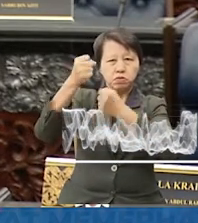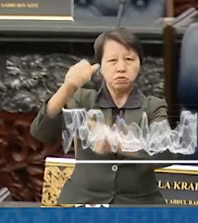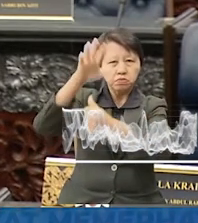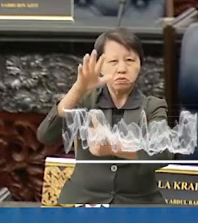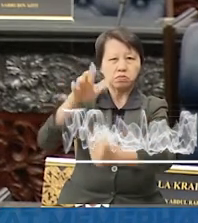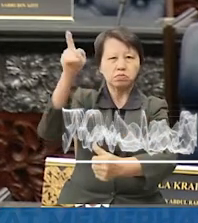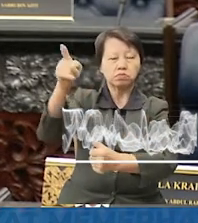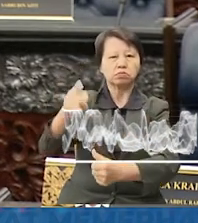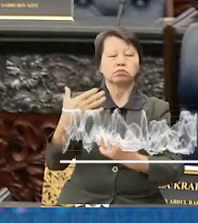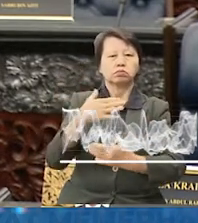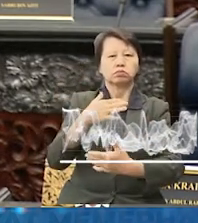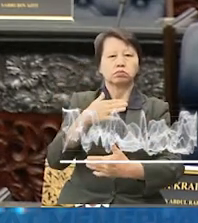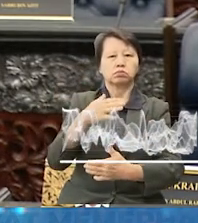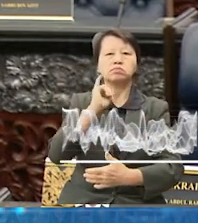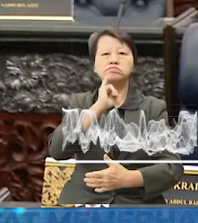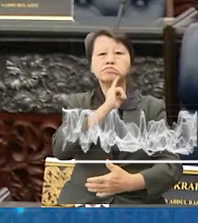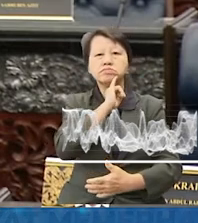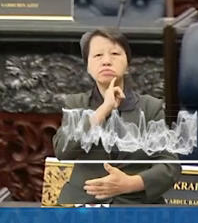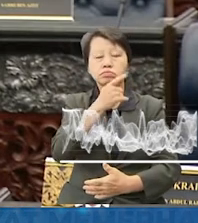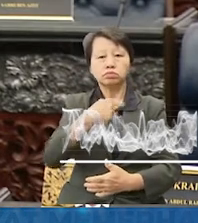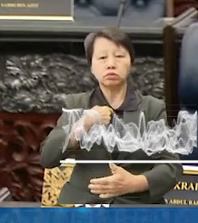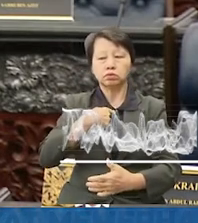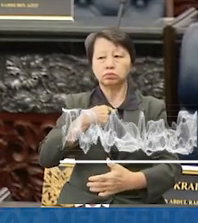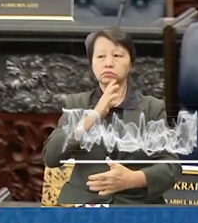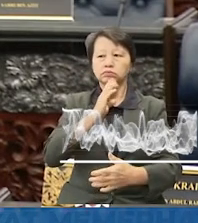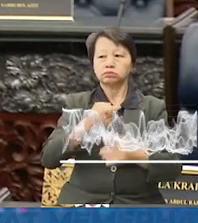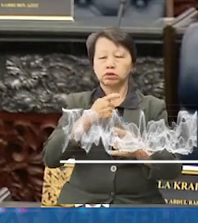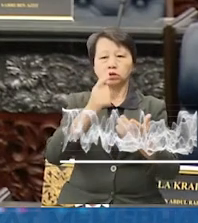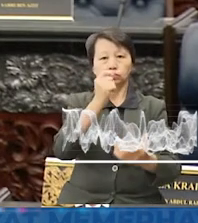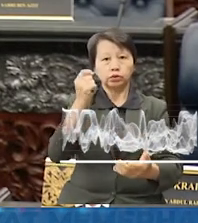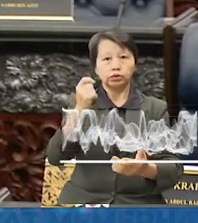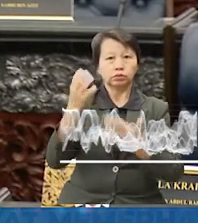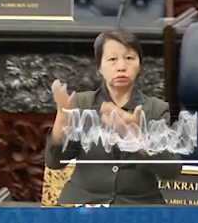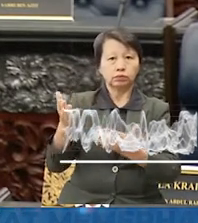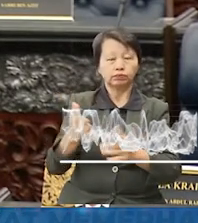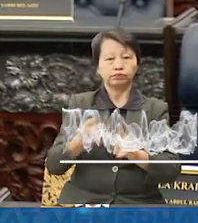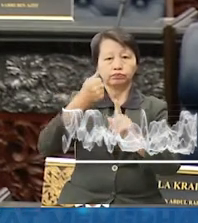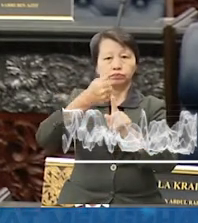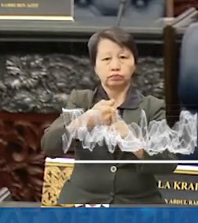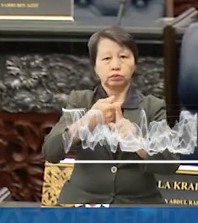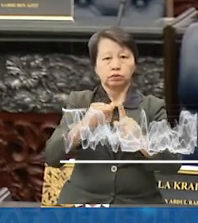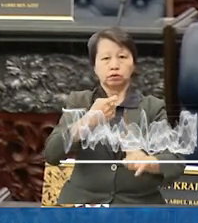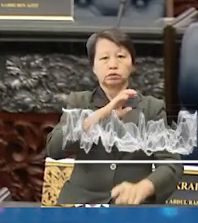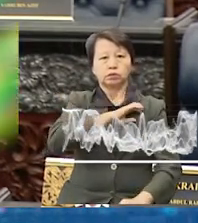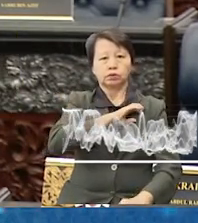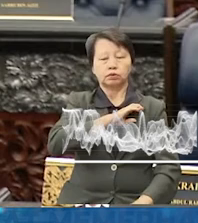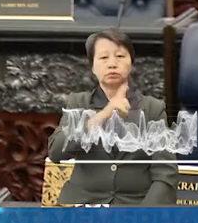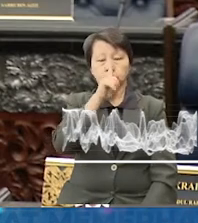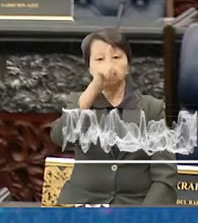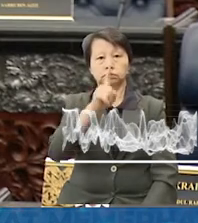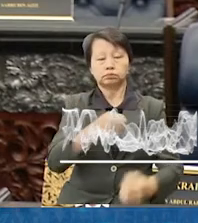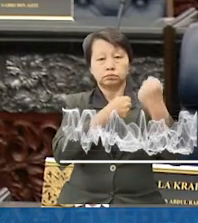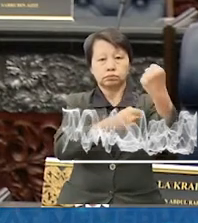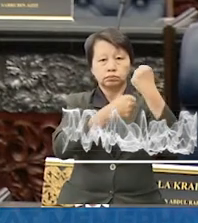Netanyahu, kerana ini saya petik daripada Twitter beliau, ya. Arahan daripada PDRM yang memastikan